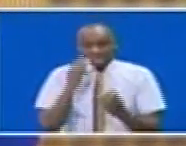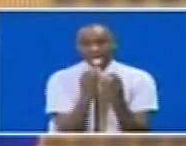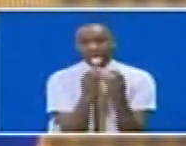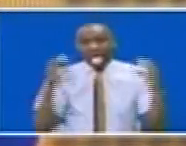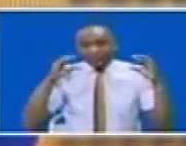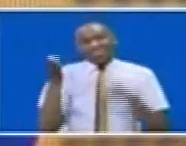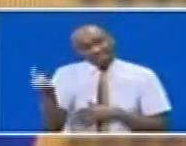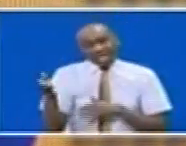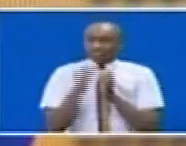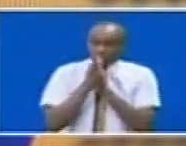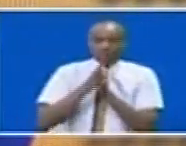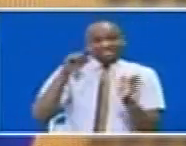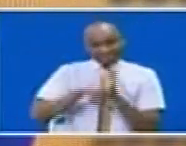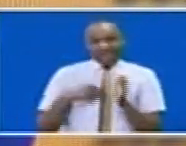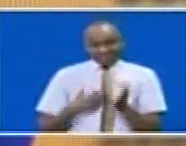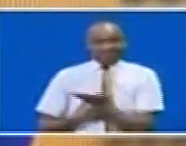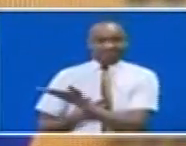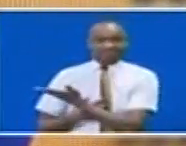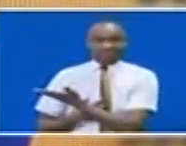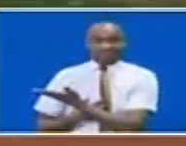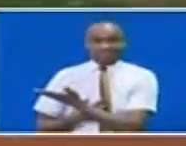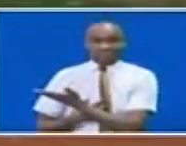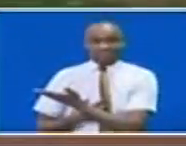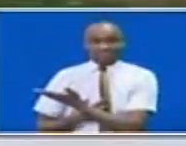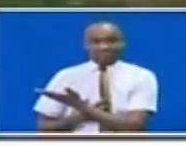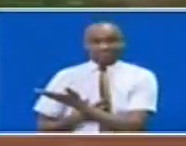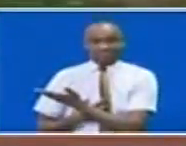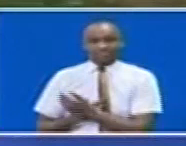na ametutayarishia taarifa ifuatayo.